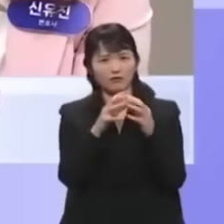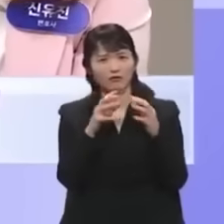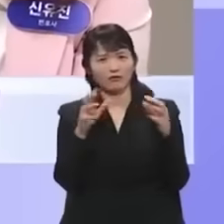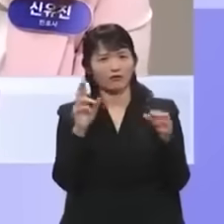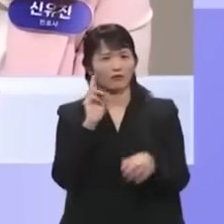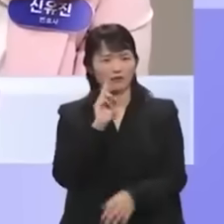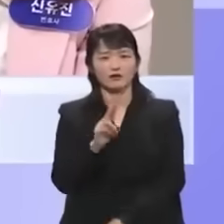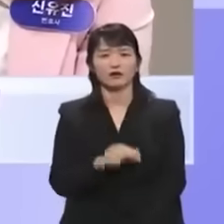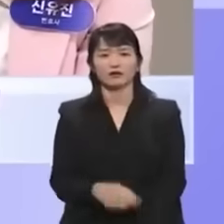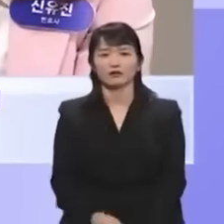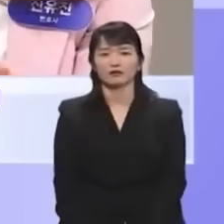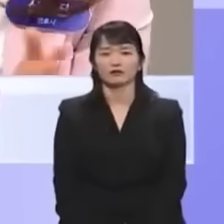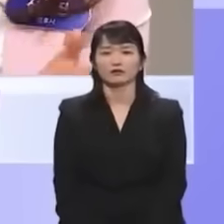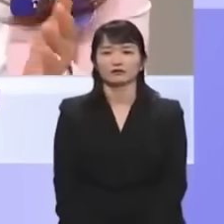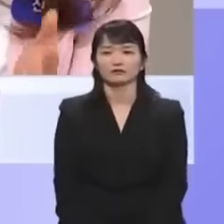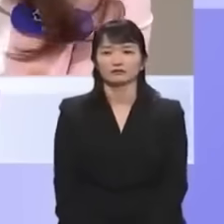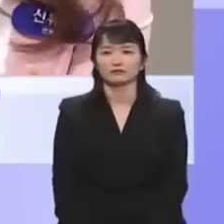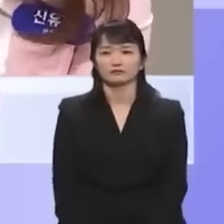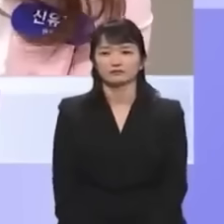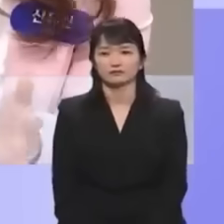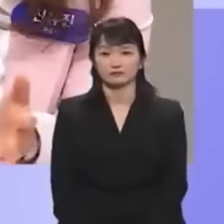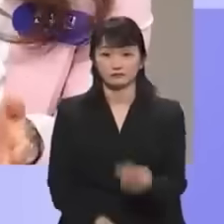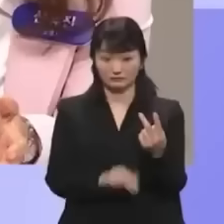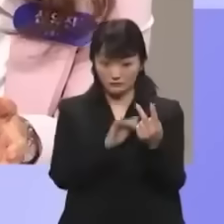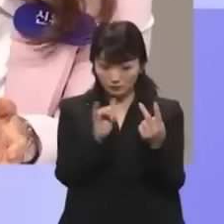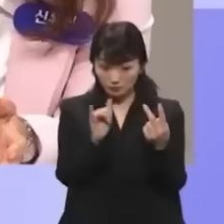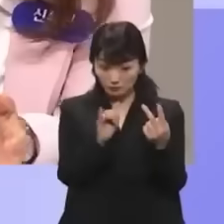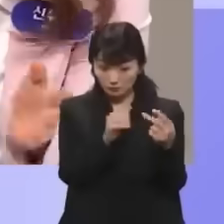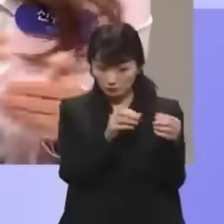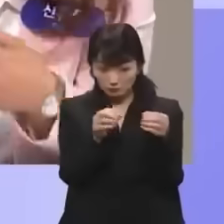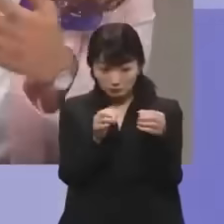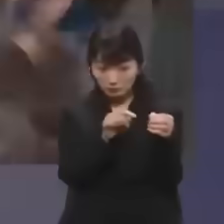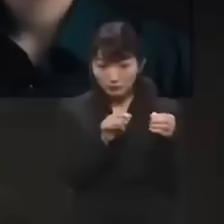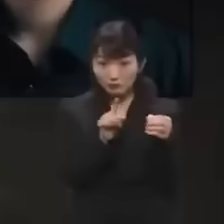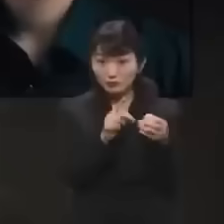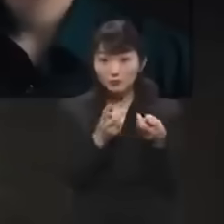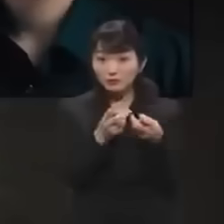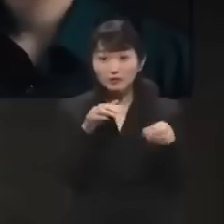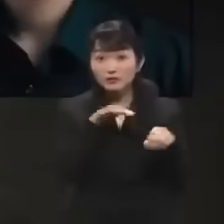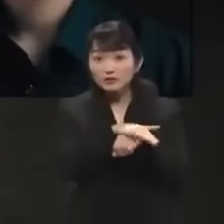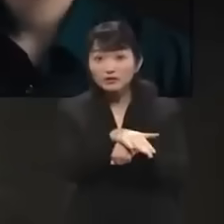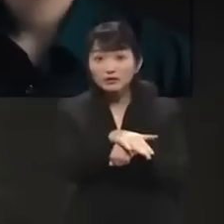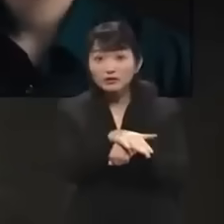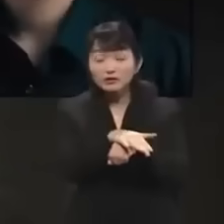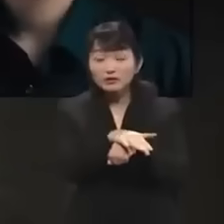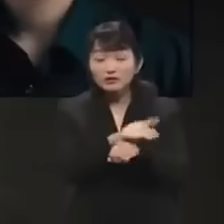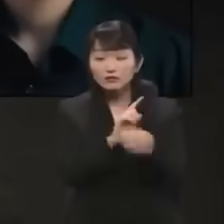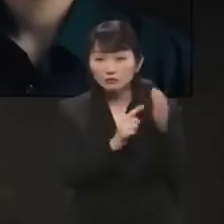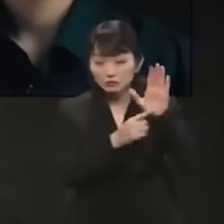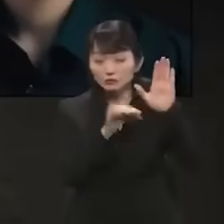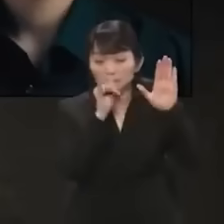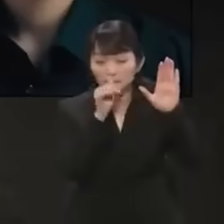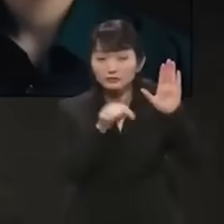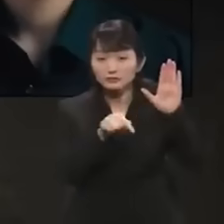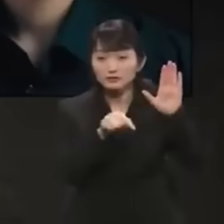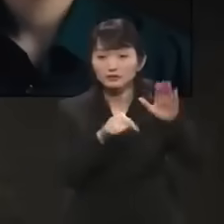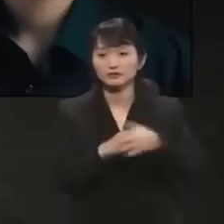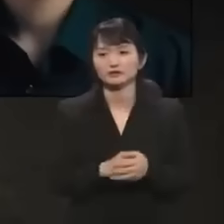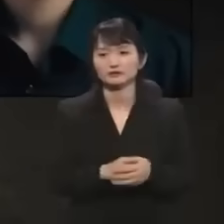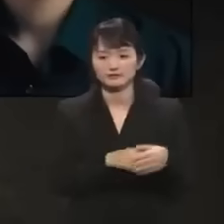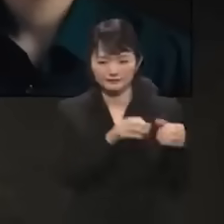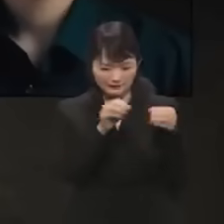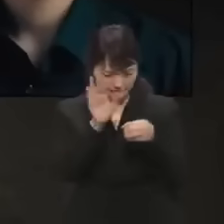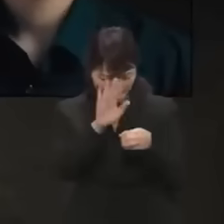것으로 보여지고요 그것은 뭐 둘만 이야기기 때문에 어떤 식으로 또 얘기가 나올 수 있기 때문에 그것에 대해서는 피한 것은